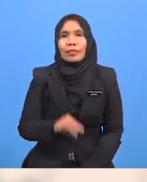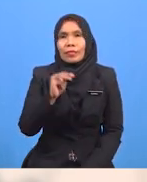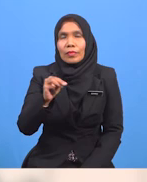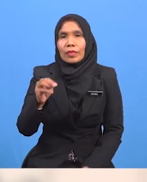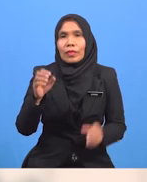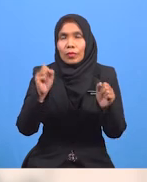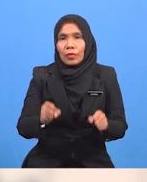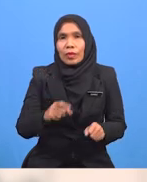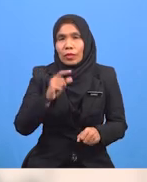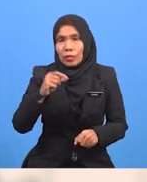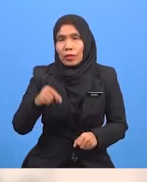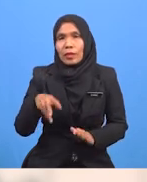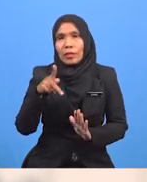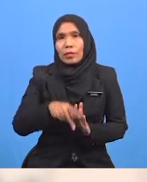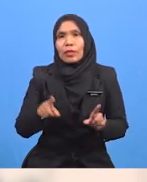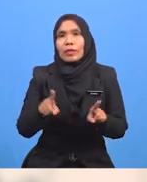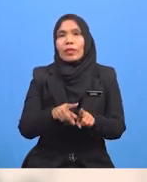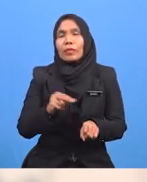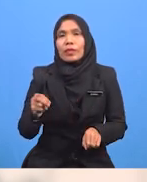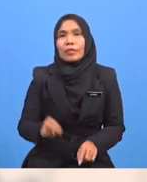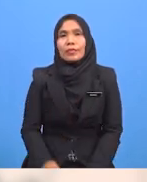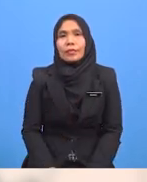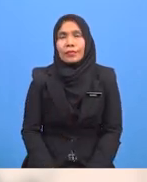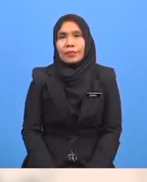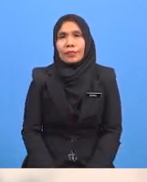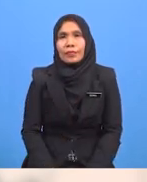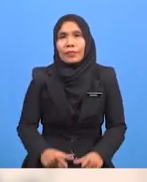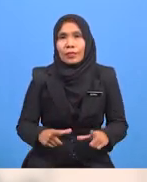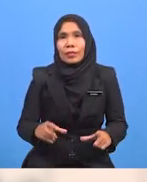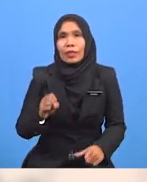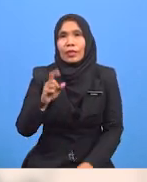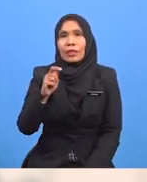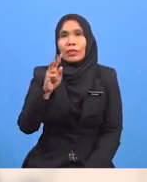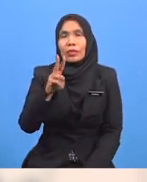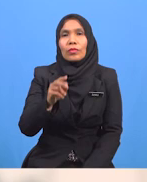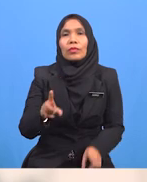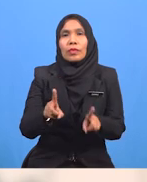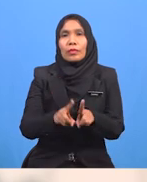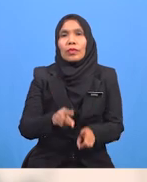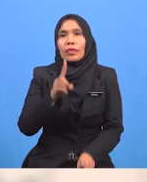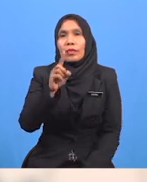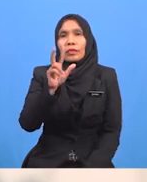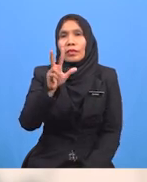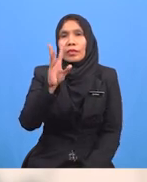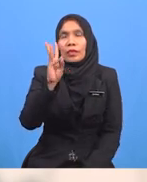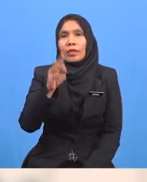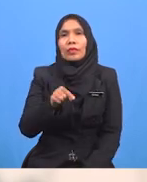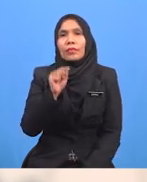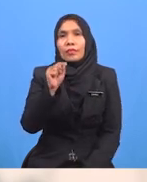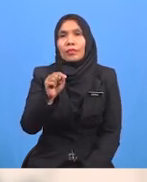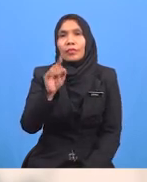menulis persamaan berikut luas stu = 136 perpuluhan